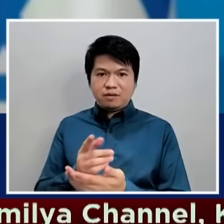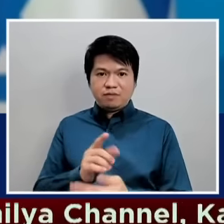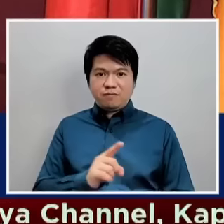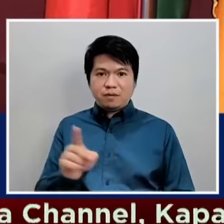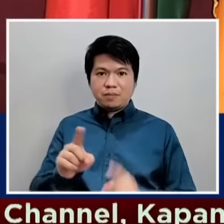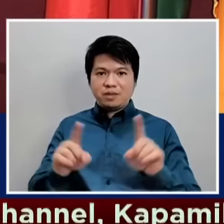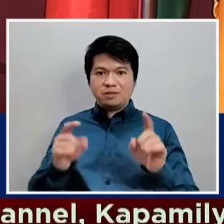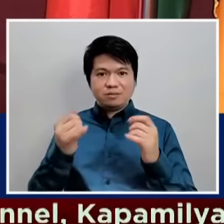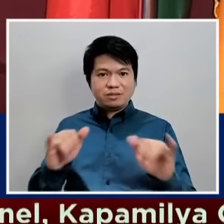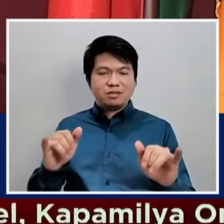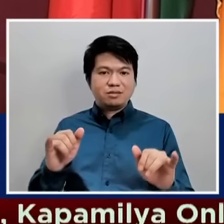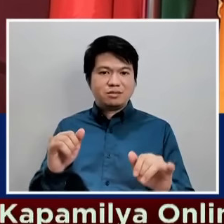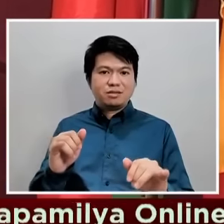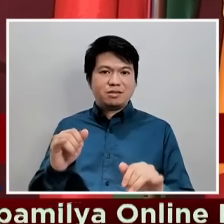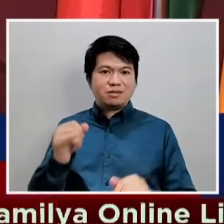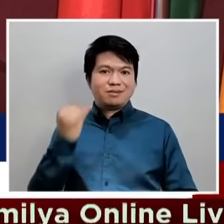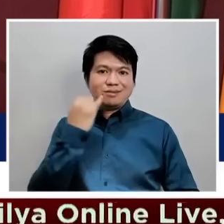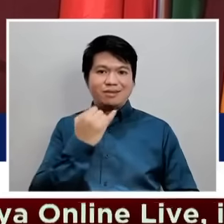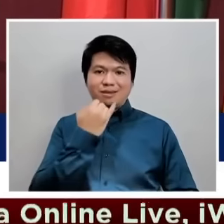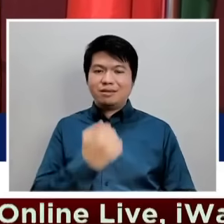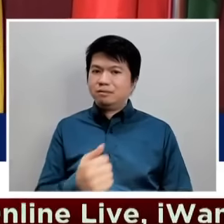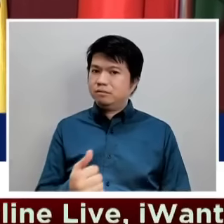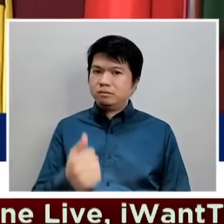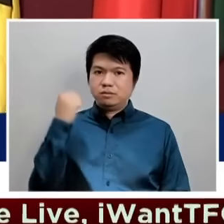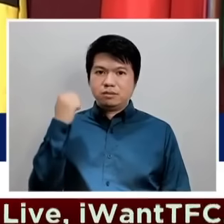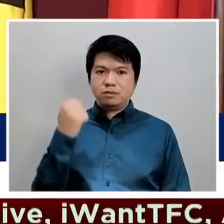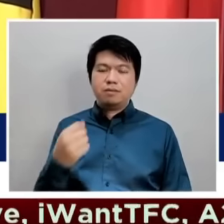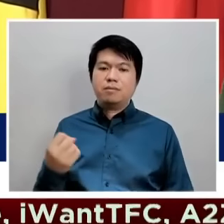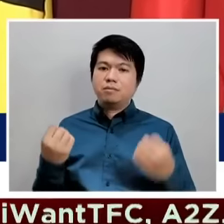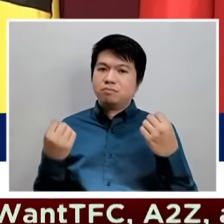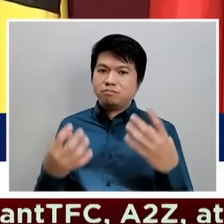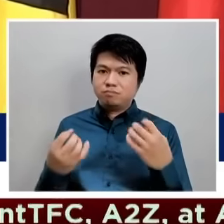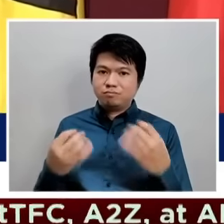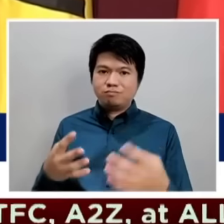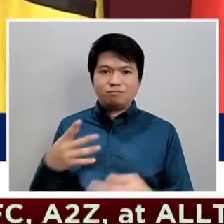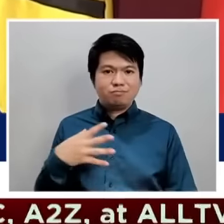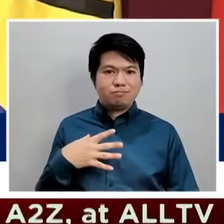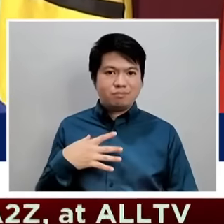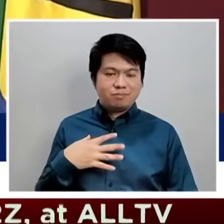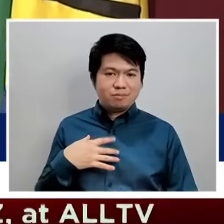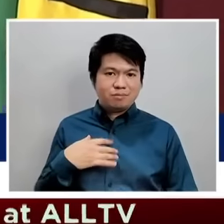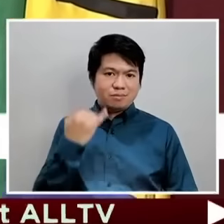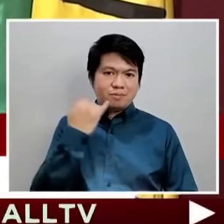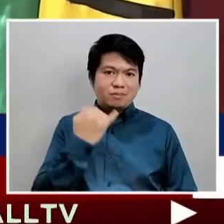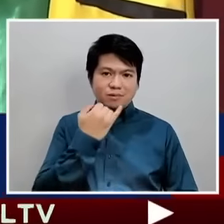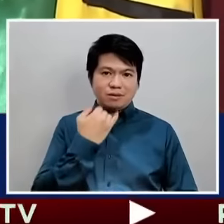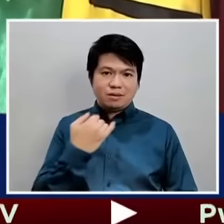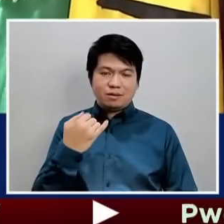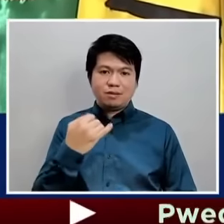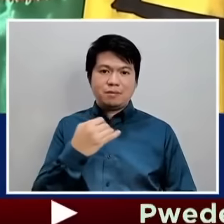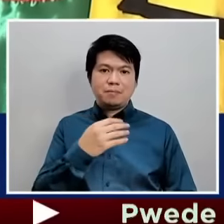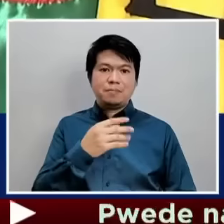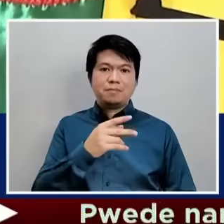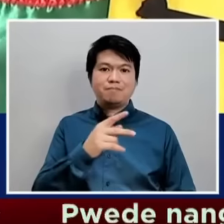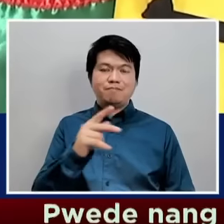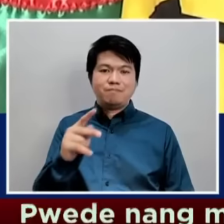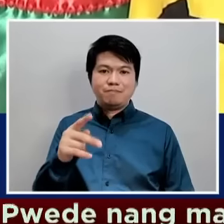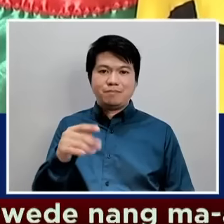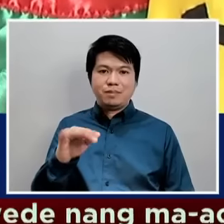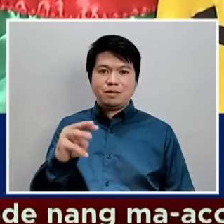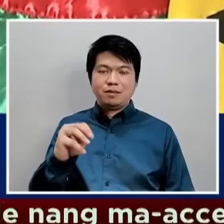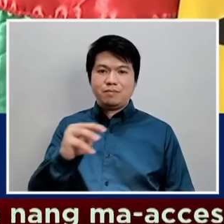Israel. Marami ang nag-aabang sa sasabihin ni Israeli Prime Minister Benjamin Netanyahu sa nagaganap ngayon na